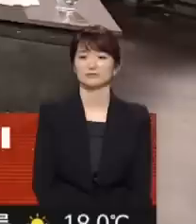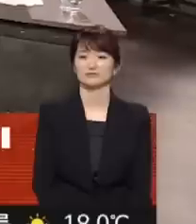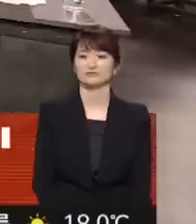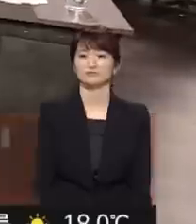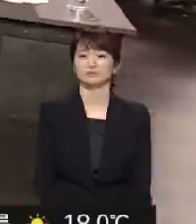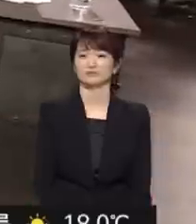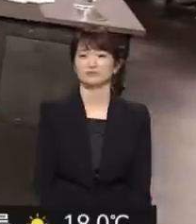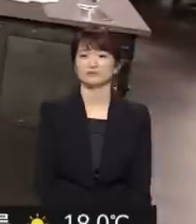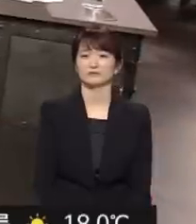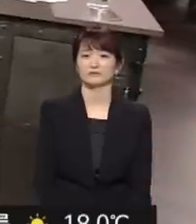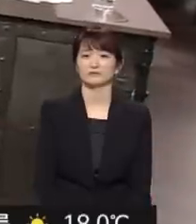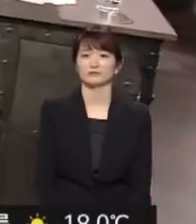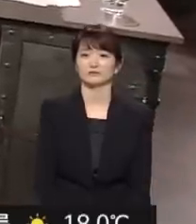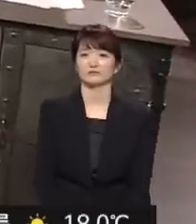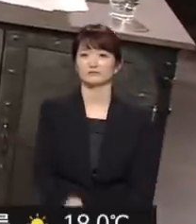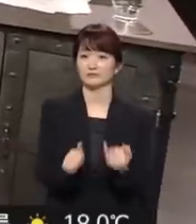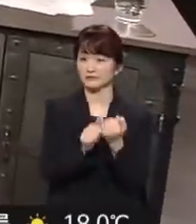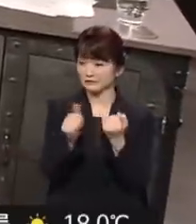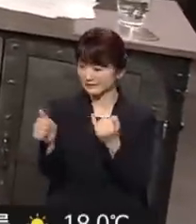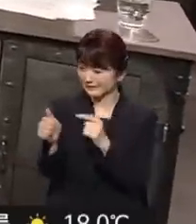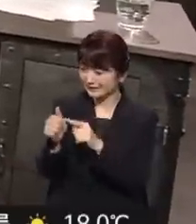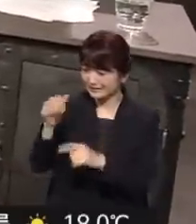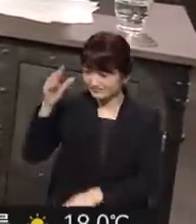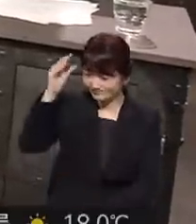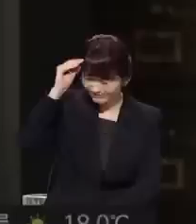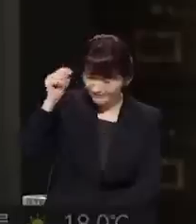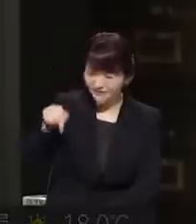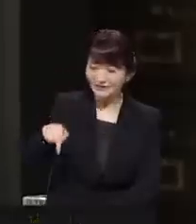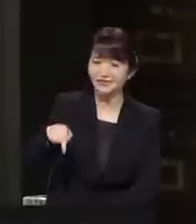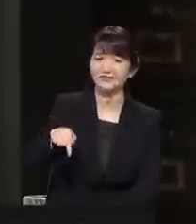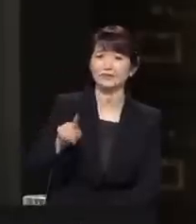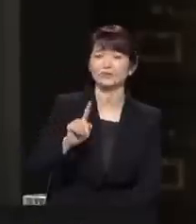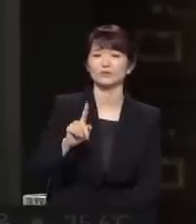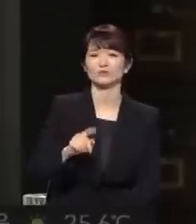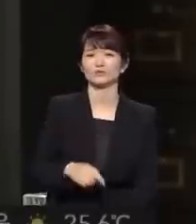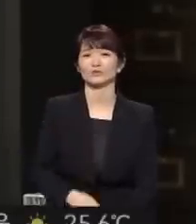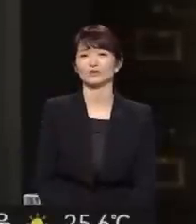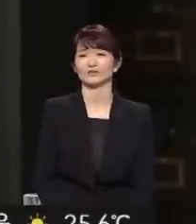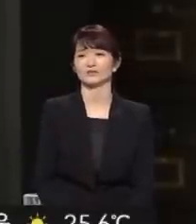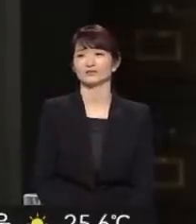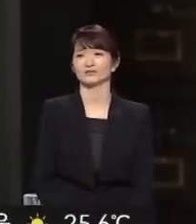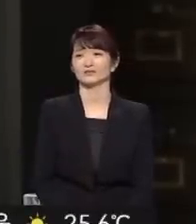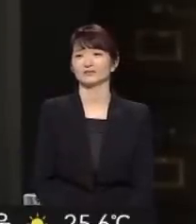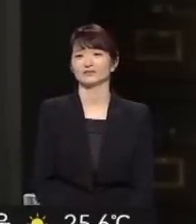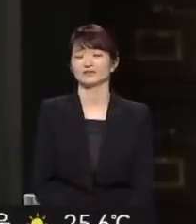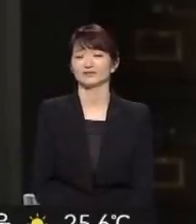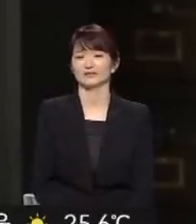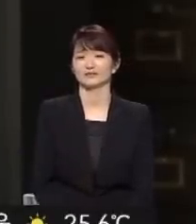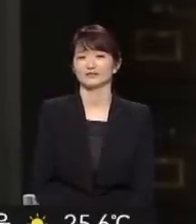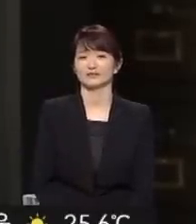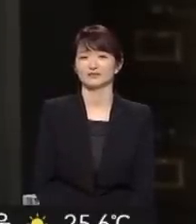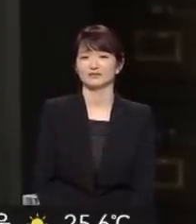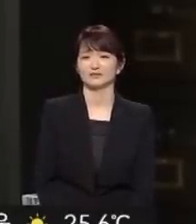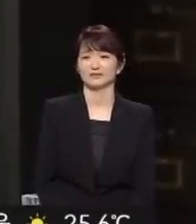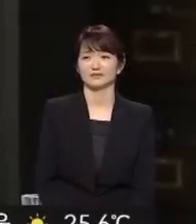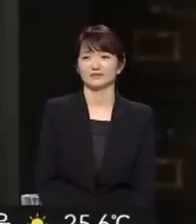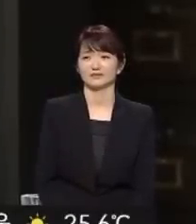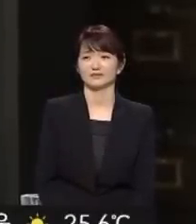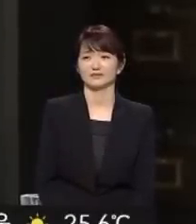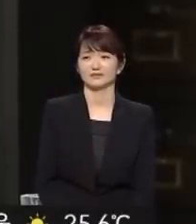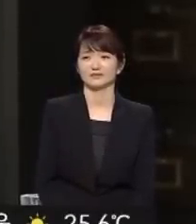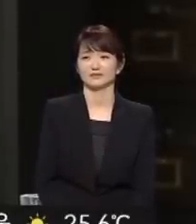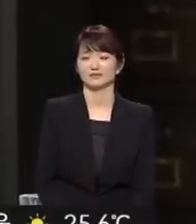남편이 백치미다. 정말 없어 보인다. 예, 머리에 든